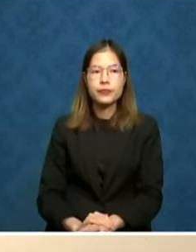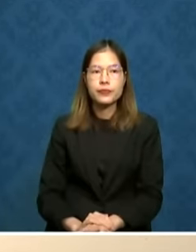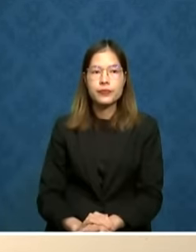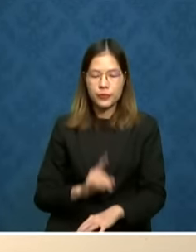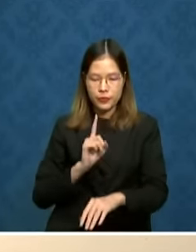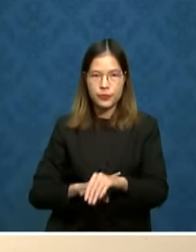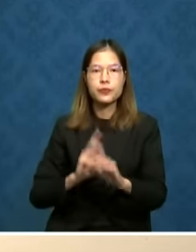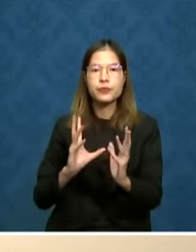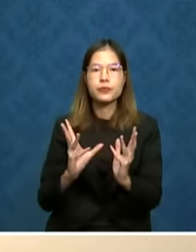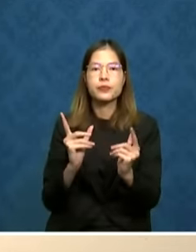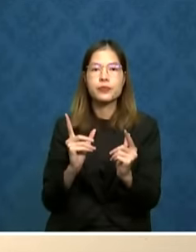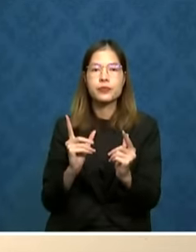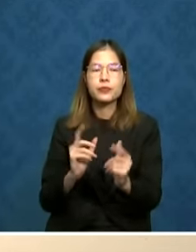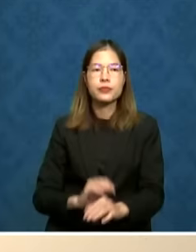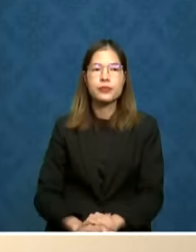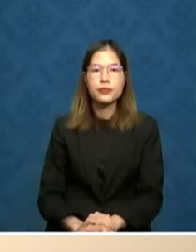เวลาทานหมดแล้ครั